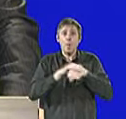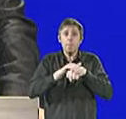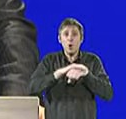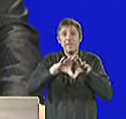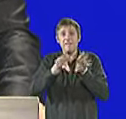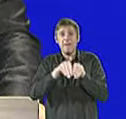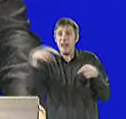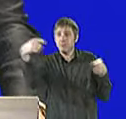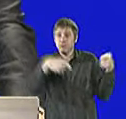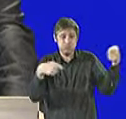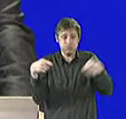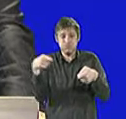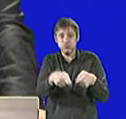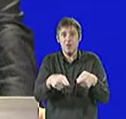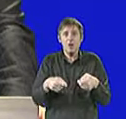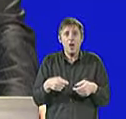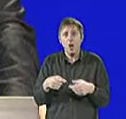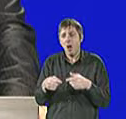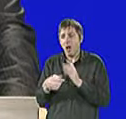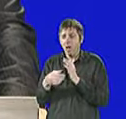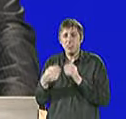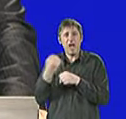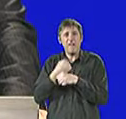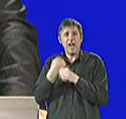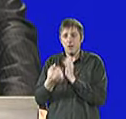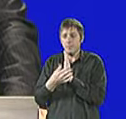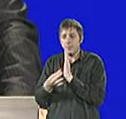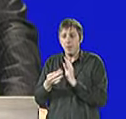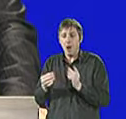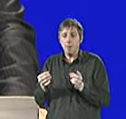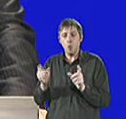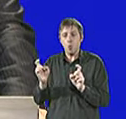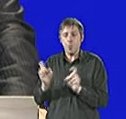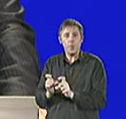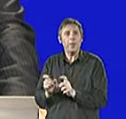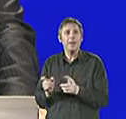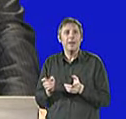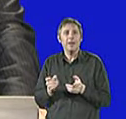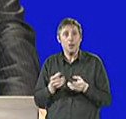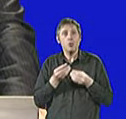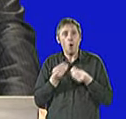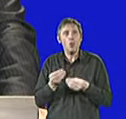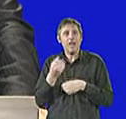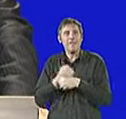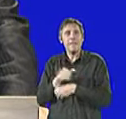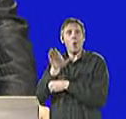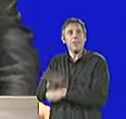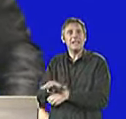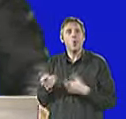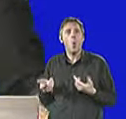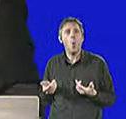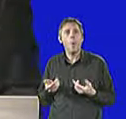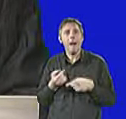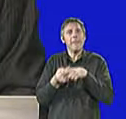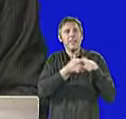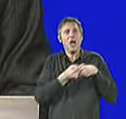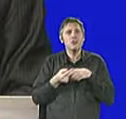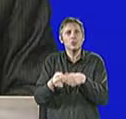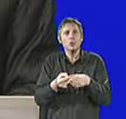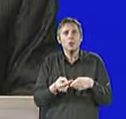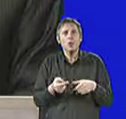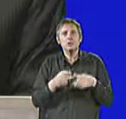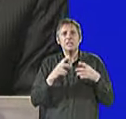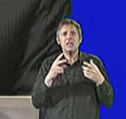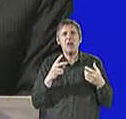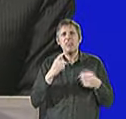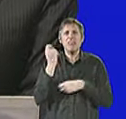à alléger le coût du travail, nous avons choisi de protéger le travail. En supprimant la taxe professionnelle